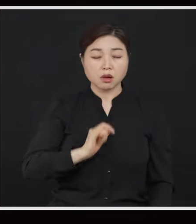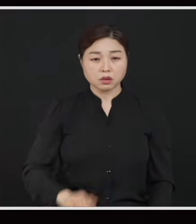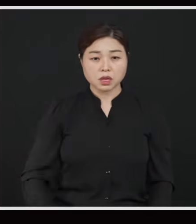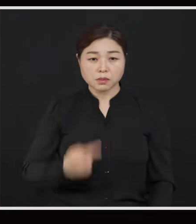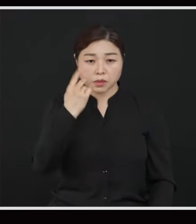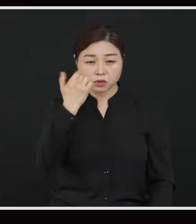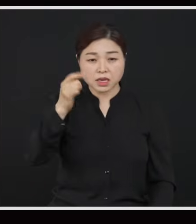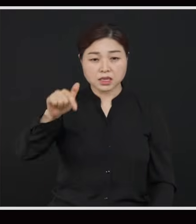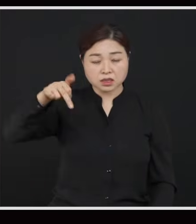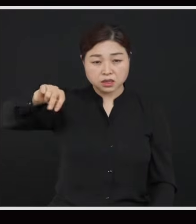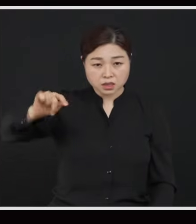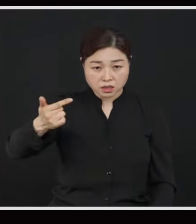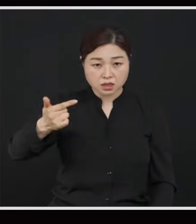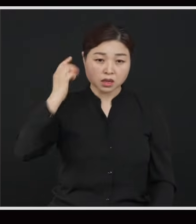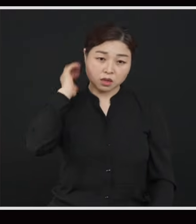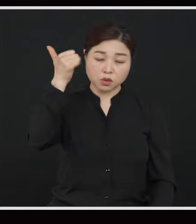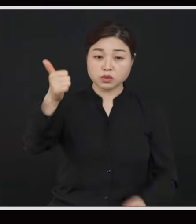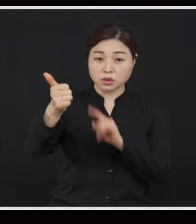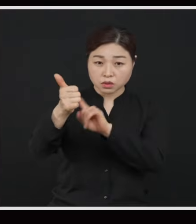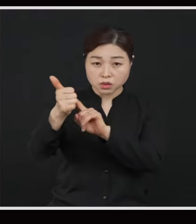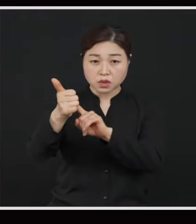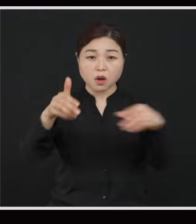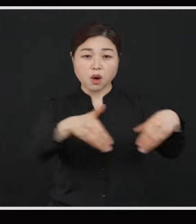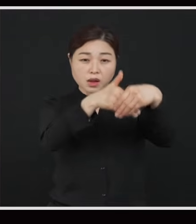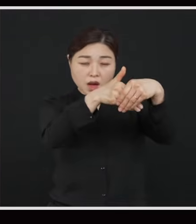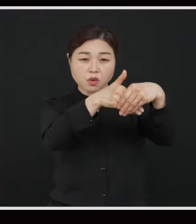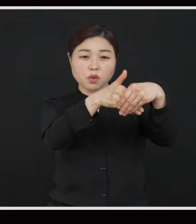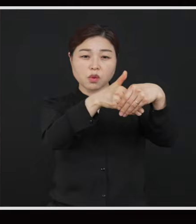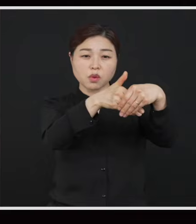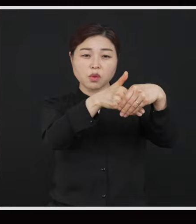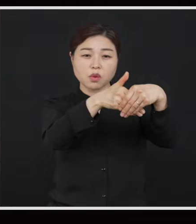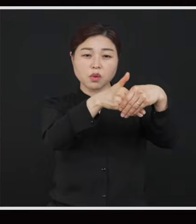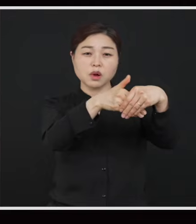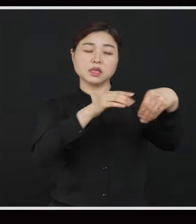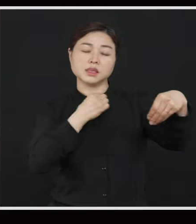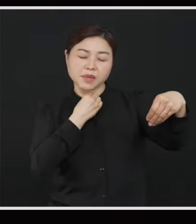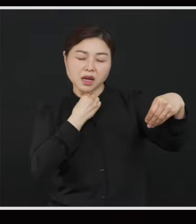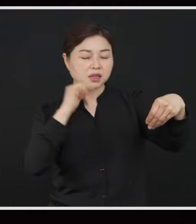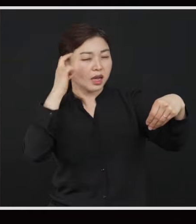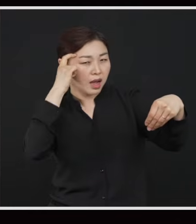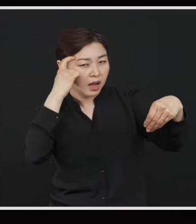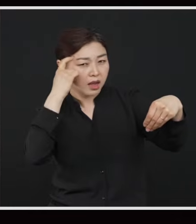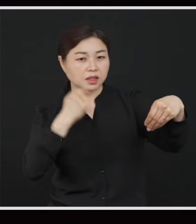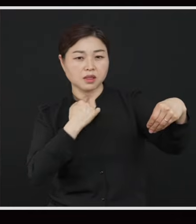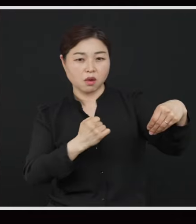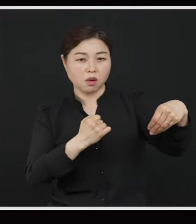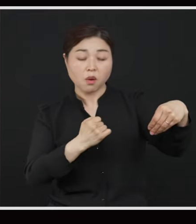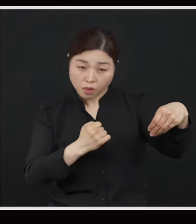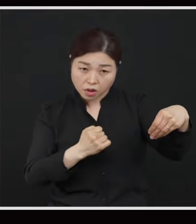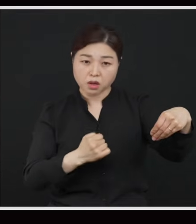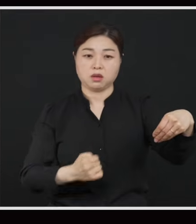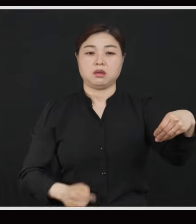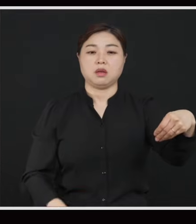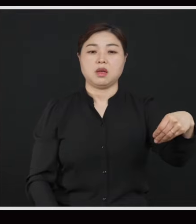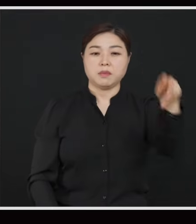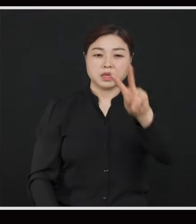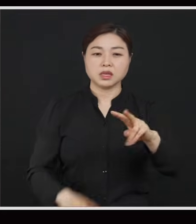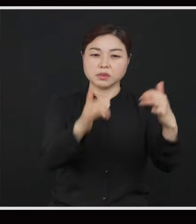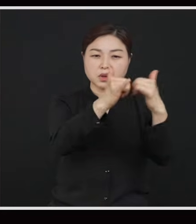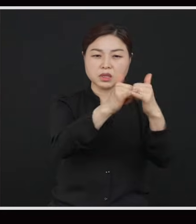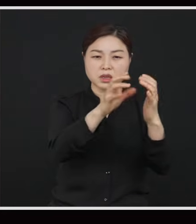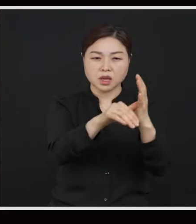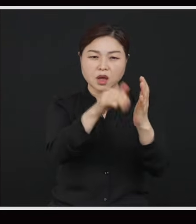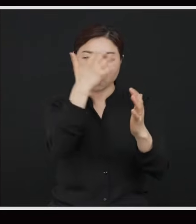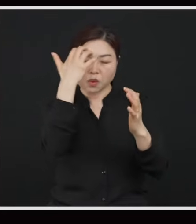미국은 닉슨은 화해하고자 하는 그 이유가 대충 계산이 되죠. 왜냐하면 베트남 전쟁 때문에 고생을